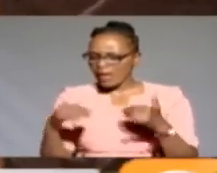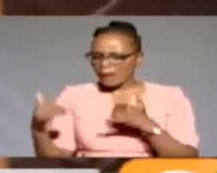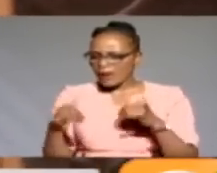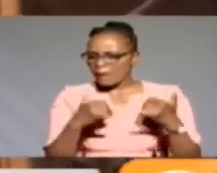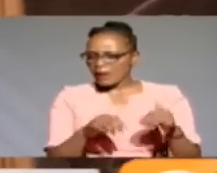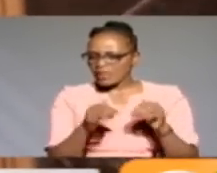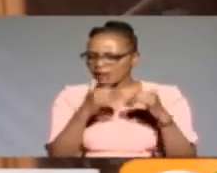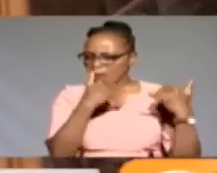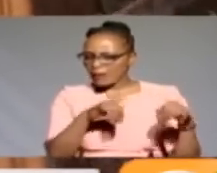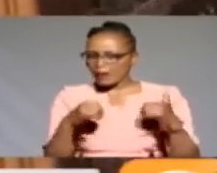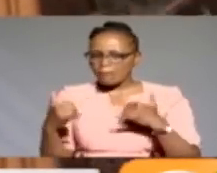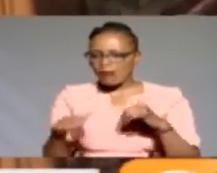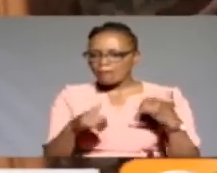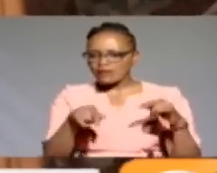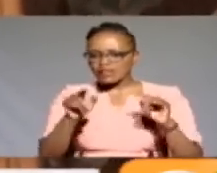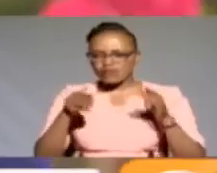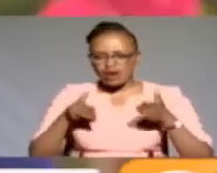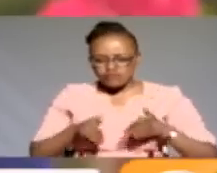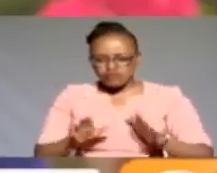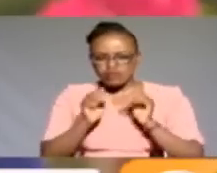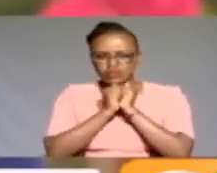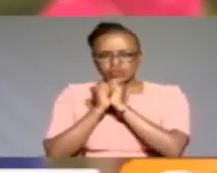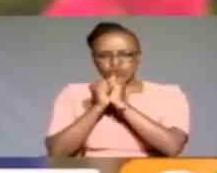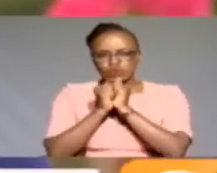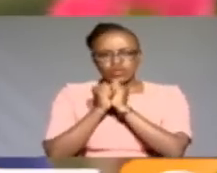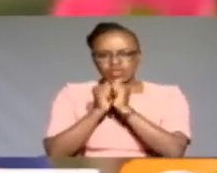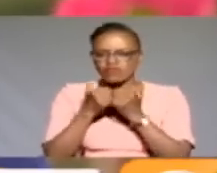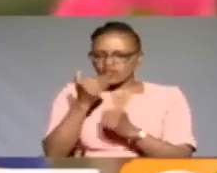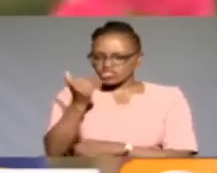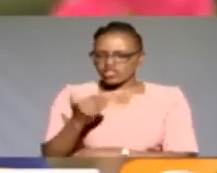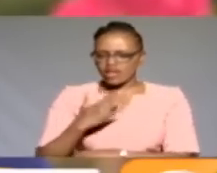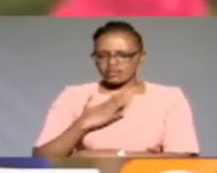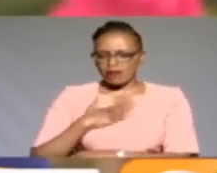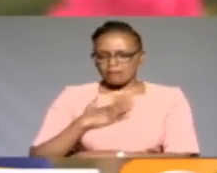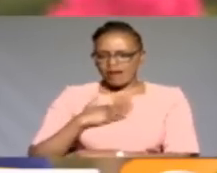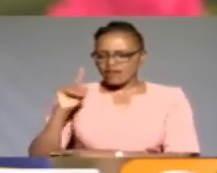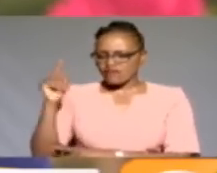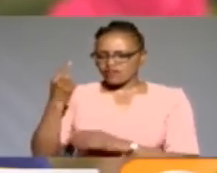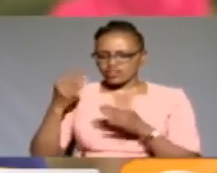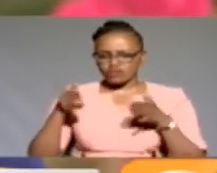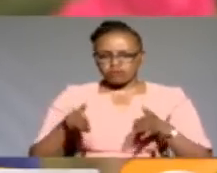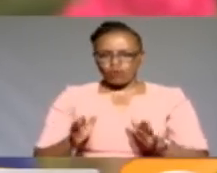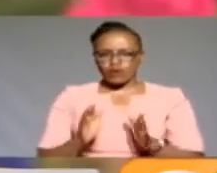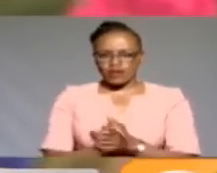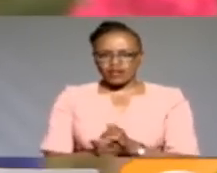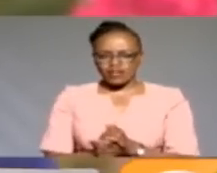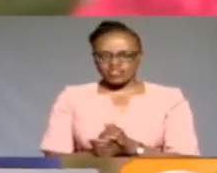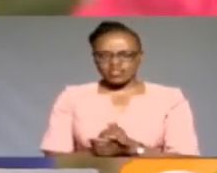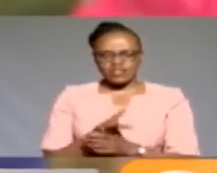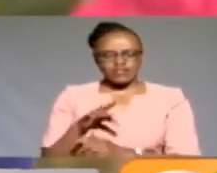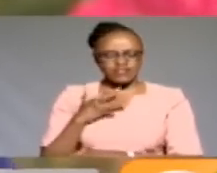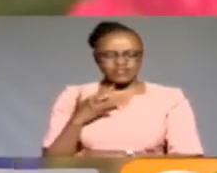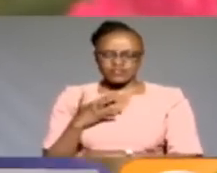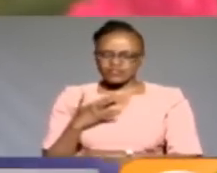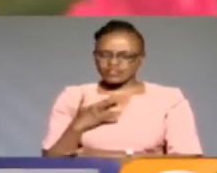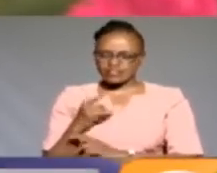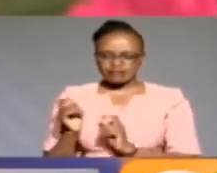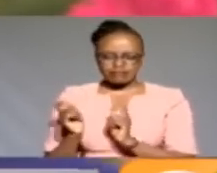walikuwa wanacheza, wamesaliwa pamoja, alikuwa kijana wetu wa kwanza, ilikuwa inaniuma.